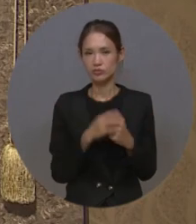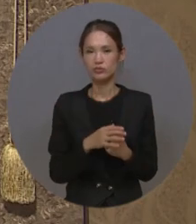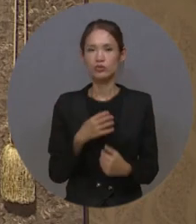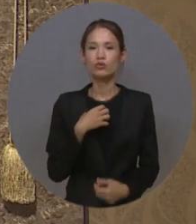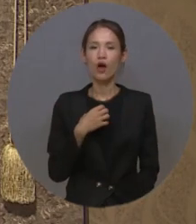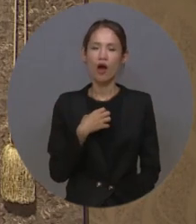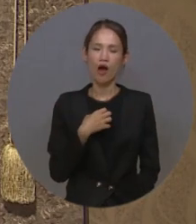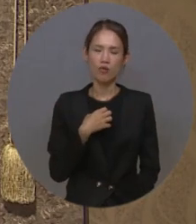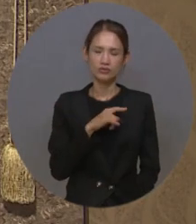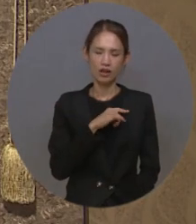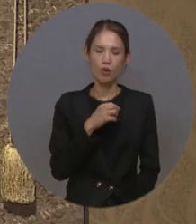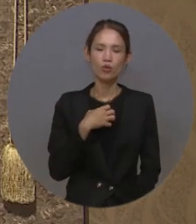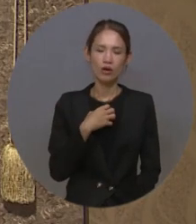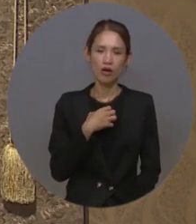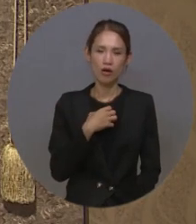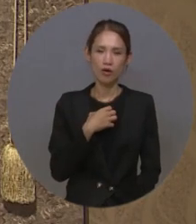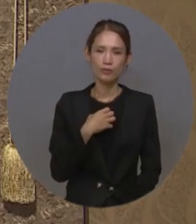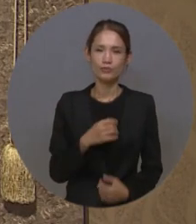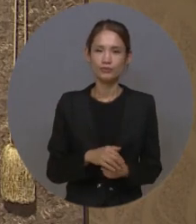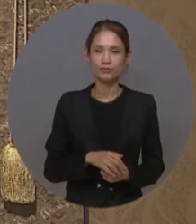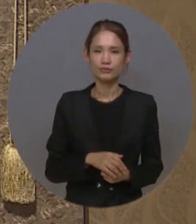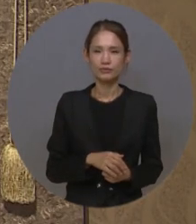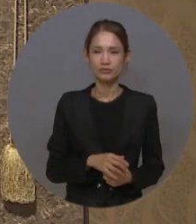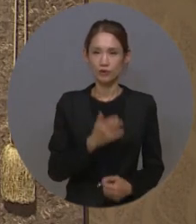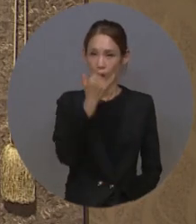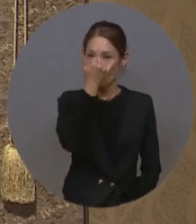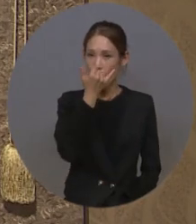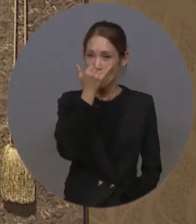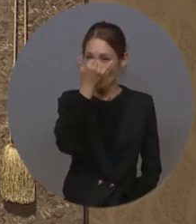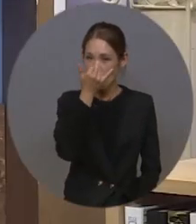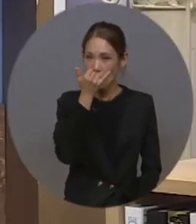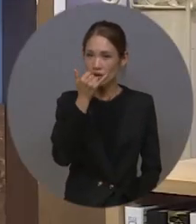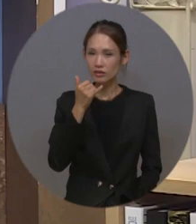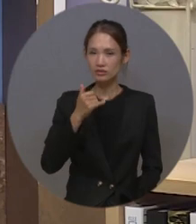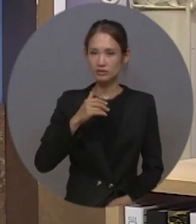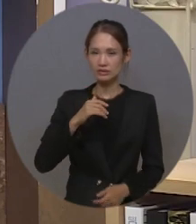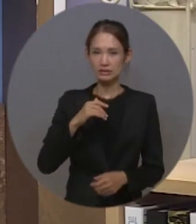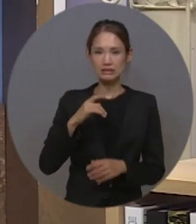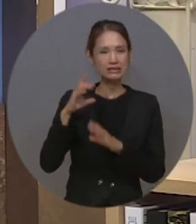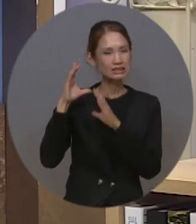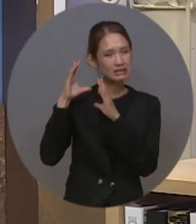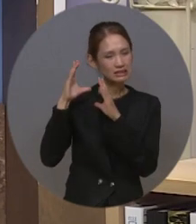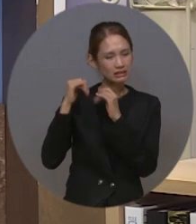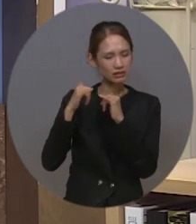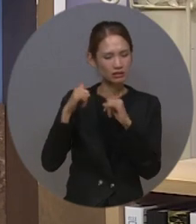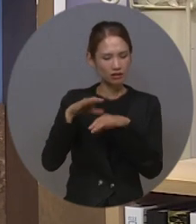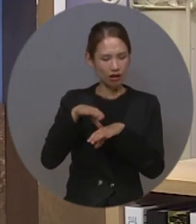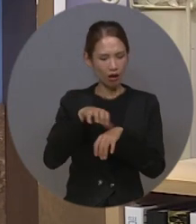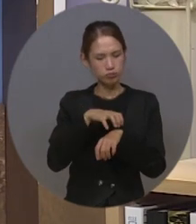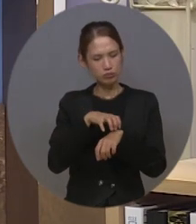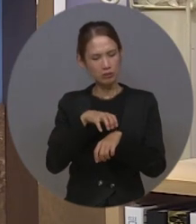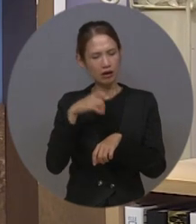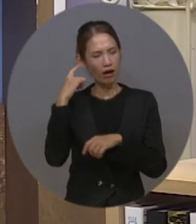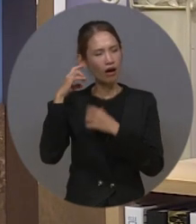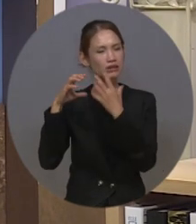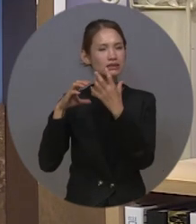같은데요. 그렇죠. 그런데 코골이는 사실 네. 옆 사람이 좀 불편하고 시끄러워서 그렇지 네.